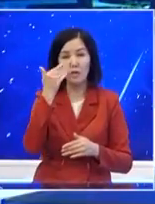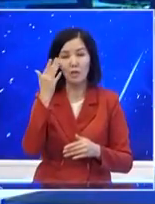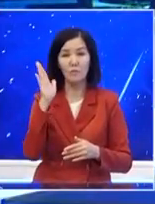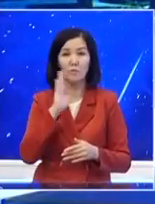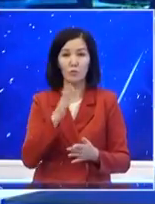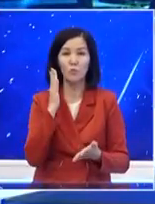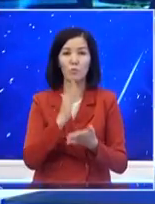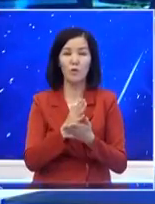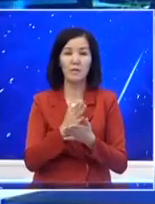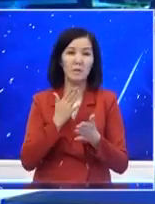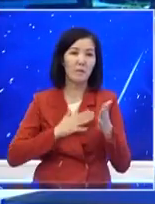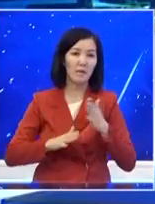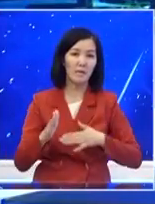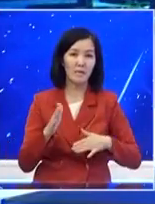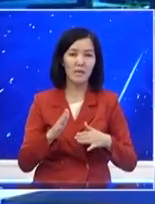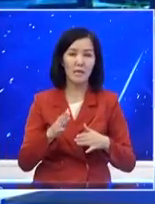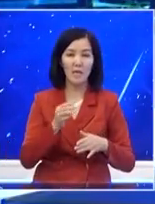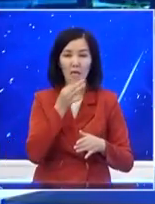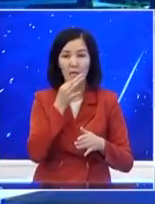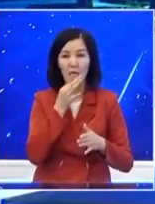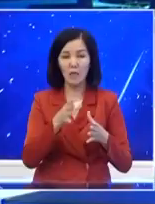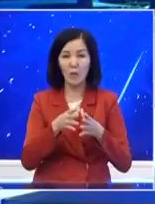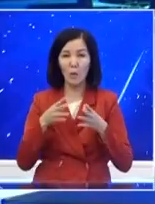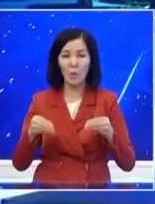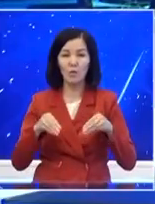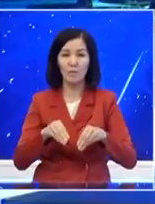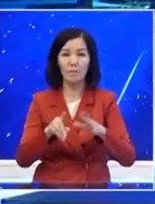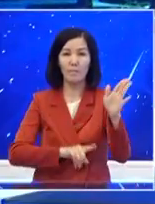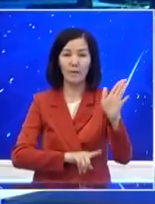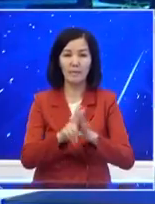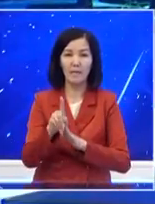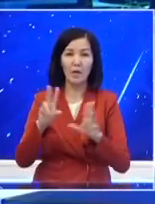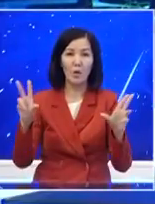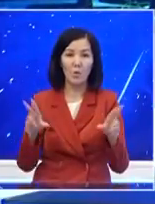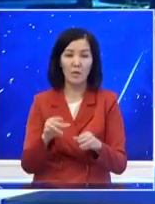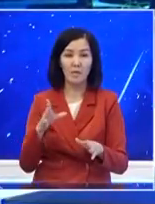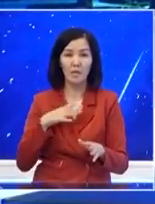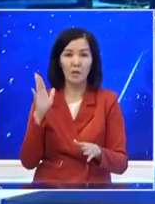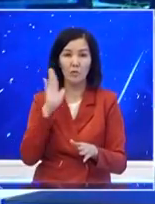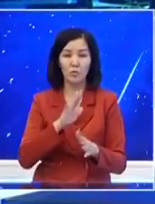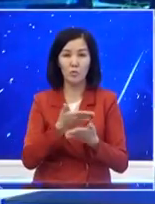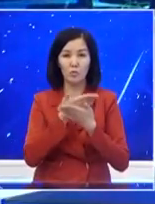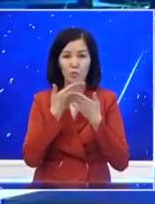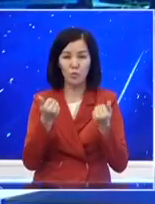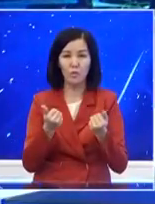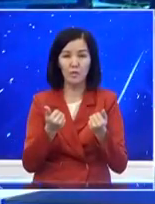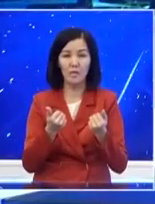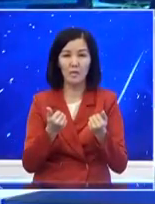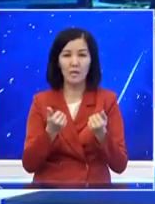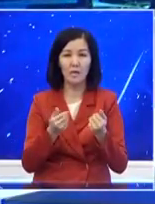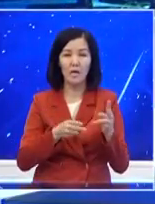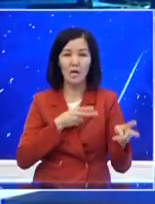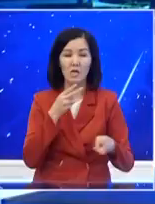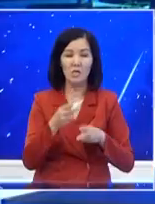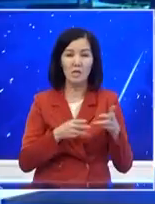деп, ерте көктем еңбекке кіріскен. Алайда уәде етілген су әлі жоқ деп, ашынады диқандар. Жан айқайларын түсірілім тобы